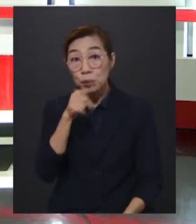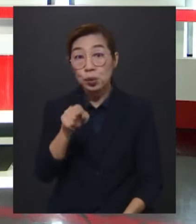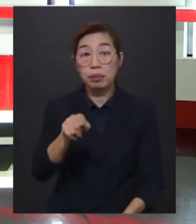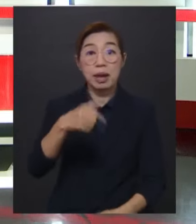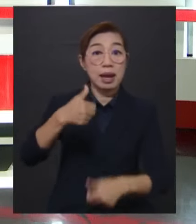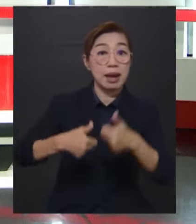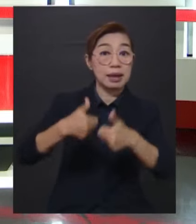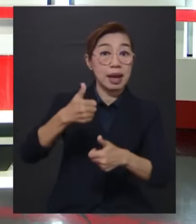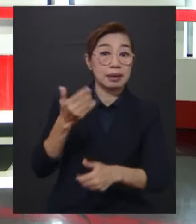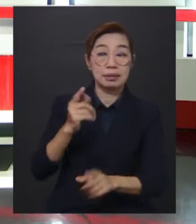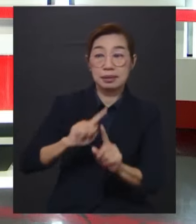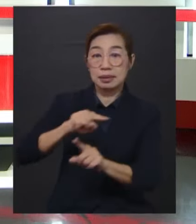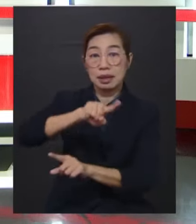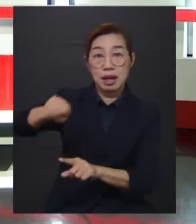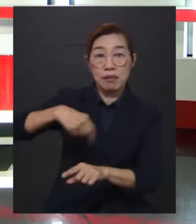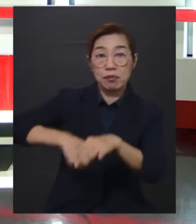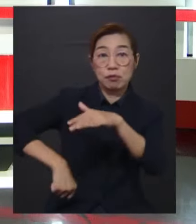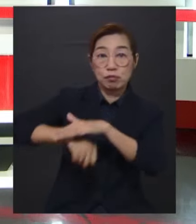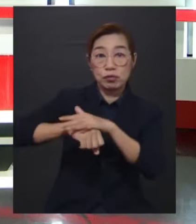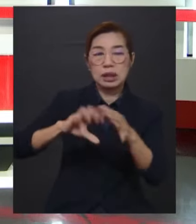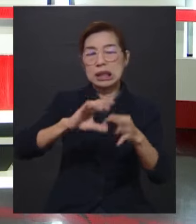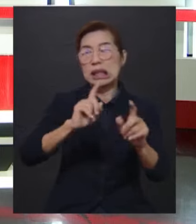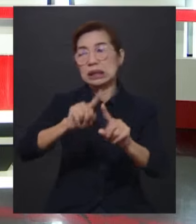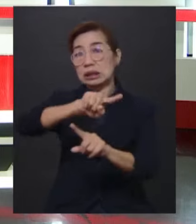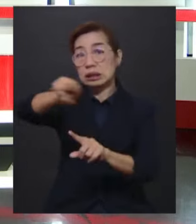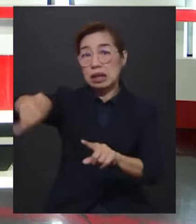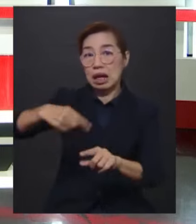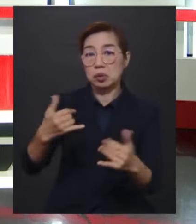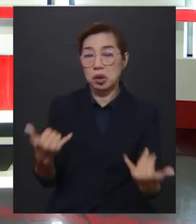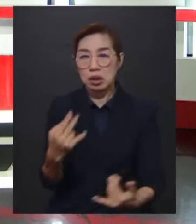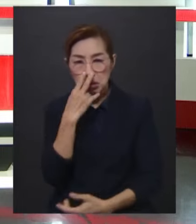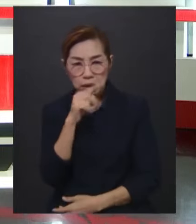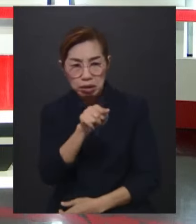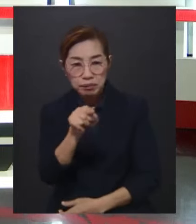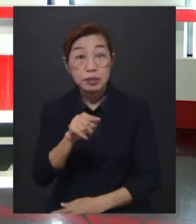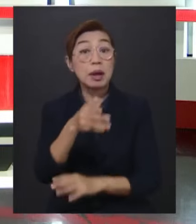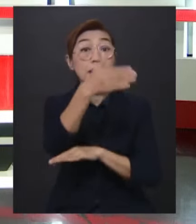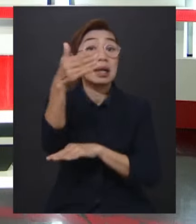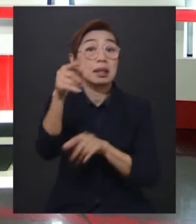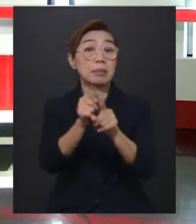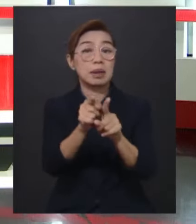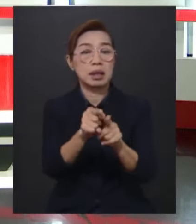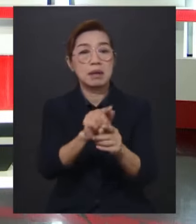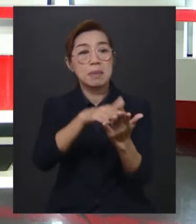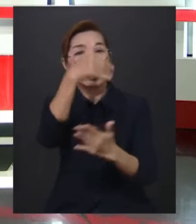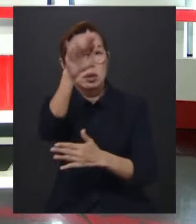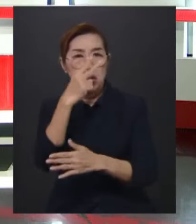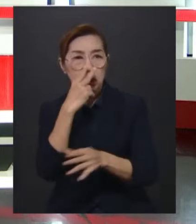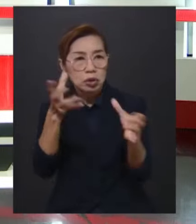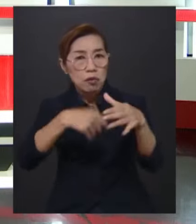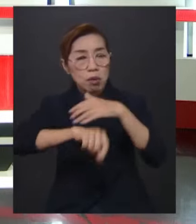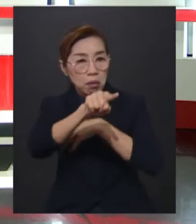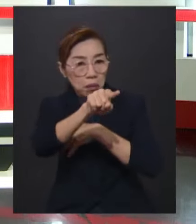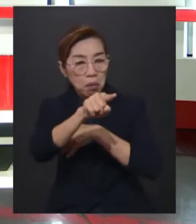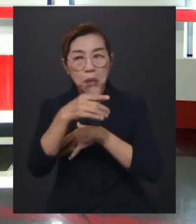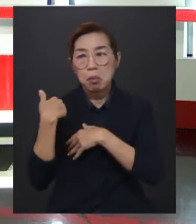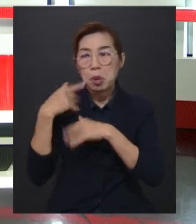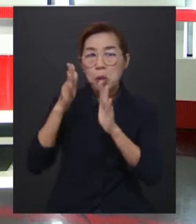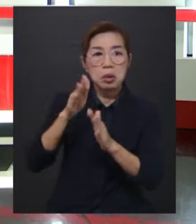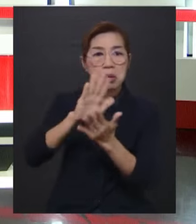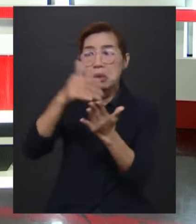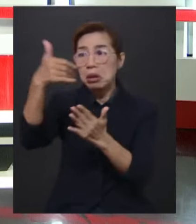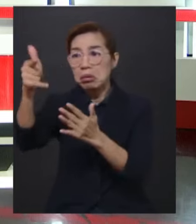ขันอย่างเช่นเรื่องของฟุตบอลหรือกีฬาชนิดใดก็ตามในยุคปัจจุบันเนี่ยอย่างต่างประเทศเองเนี่ยเราก็มักจะเห็นว่ามีการโอนสัญชาติเข้ามาก